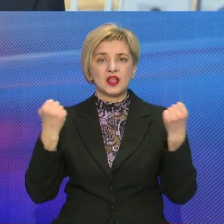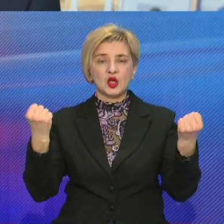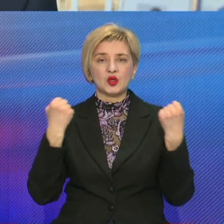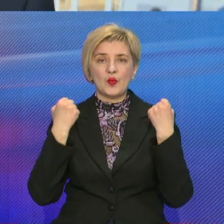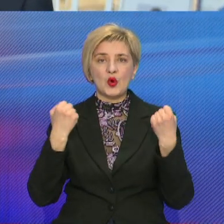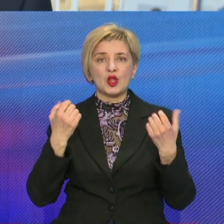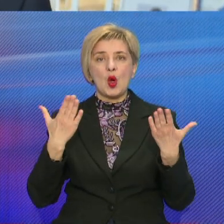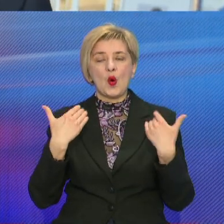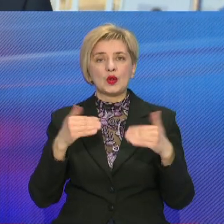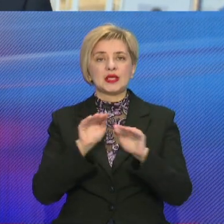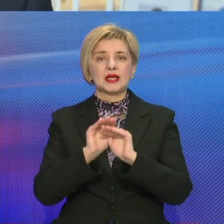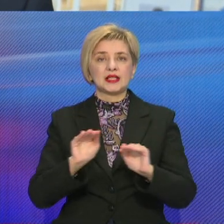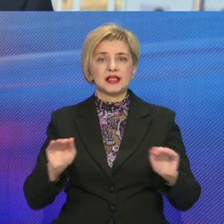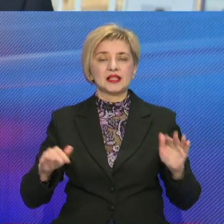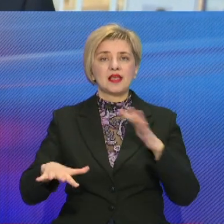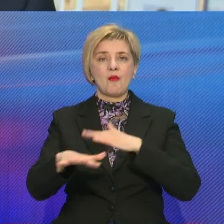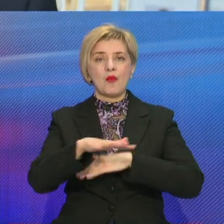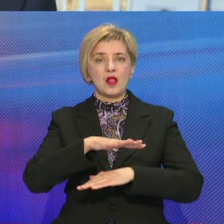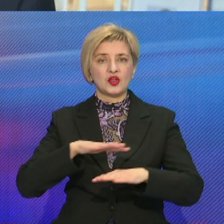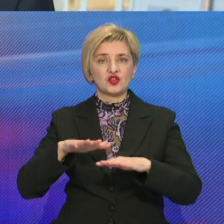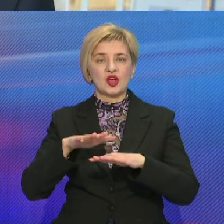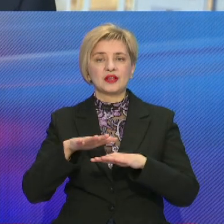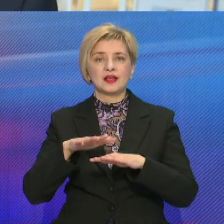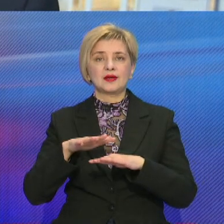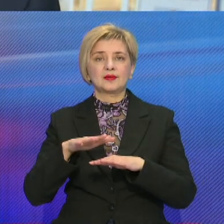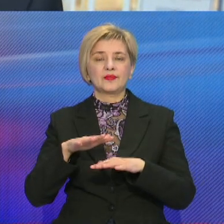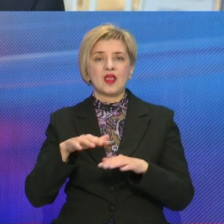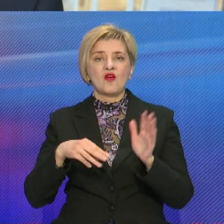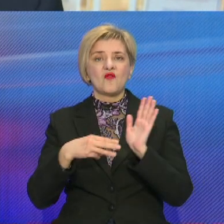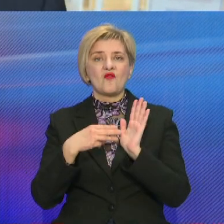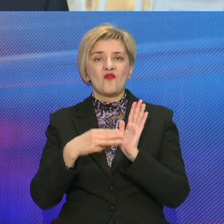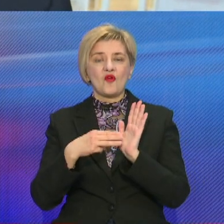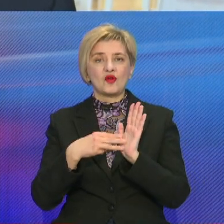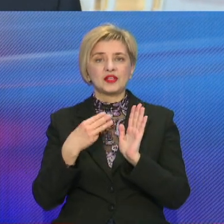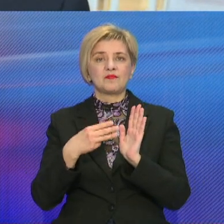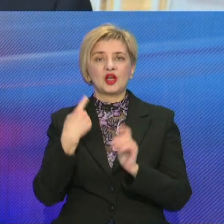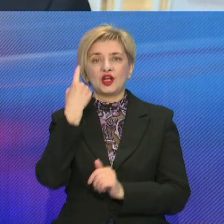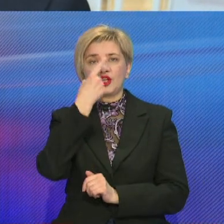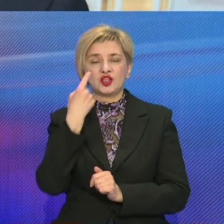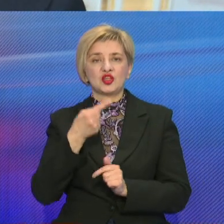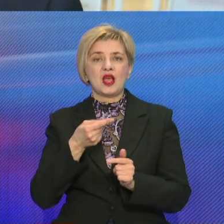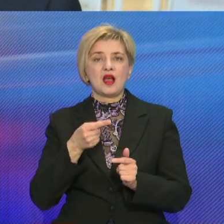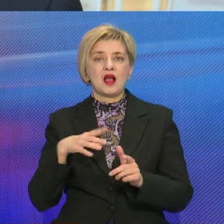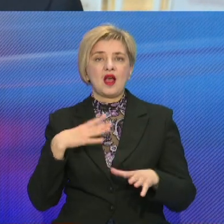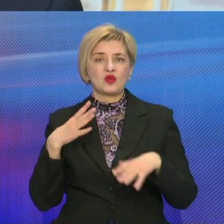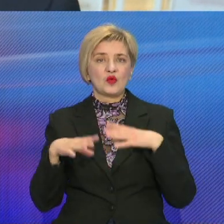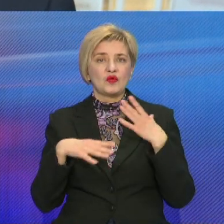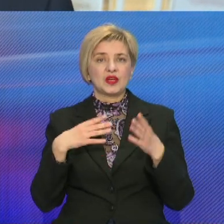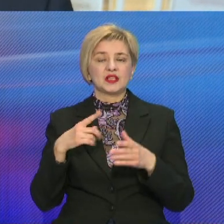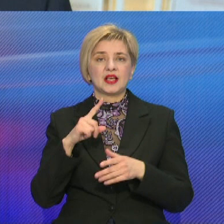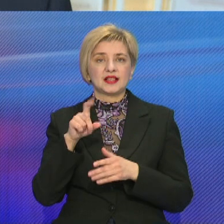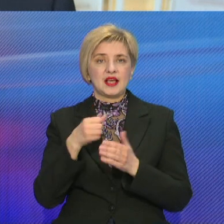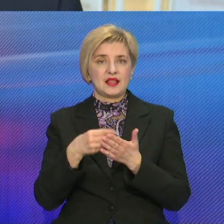детские площадки. 8 лично готовились, ну конечно за деньги, которые выделили